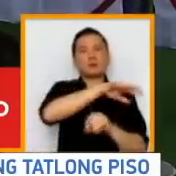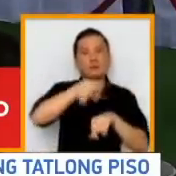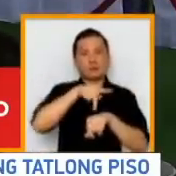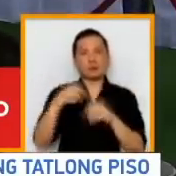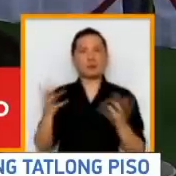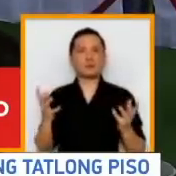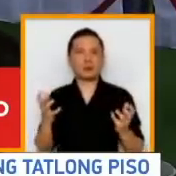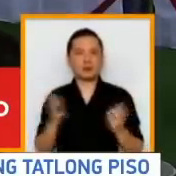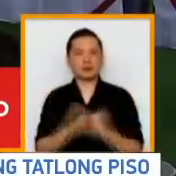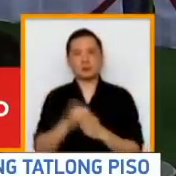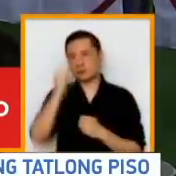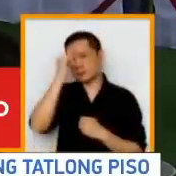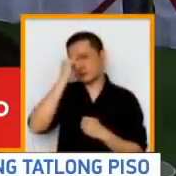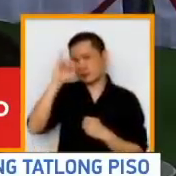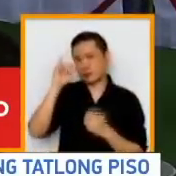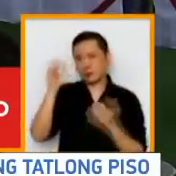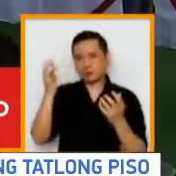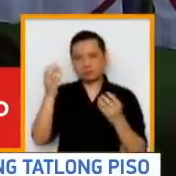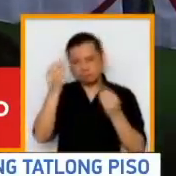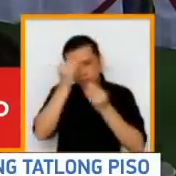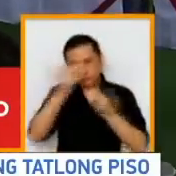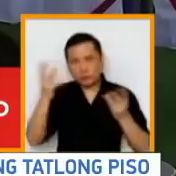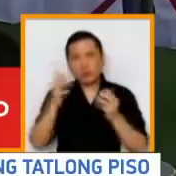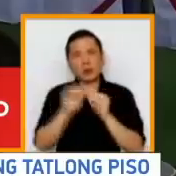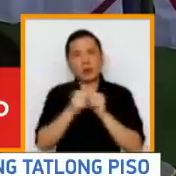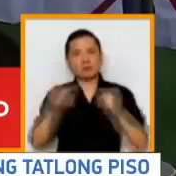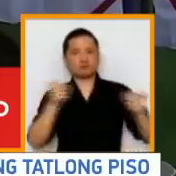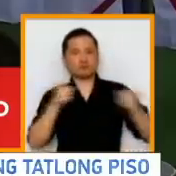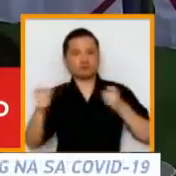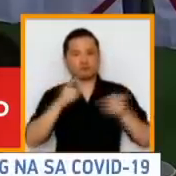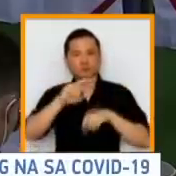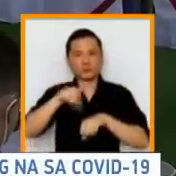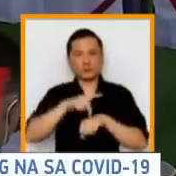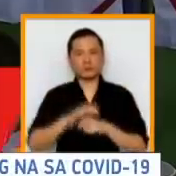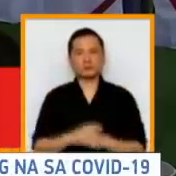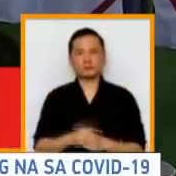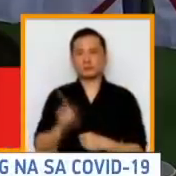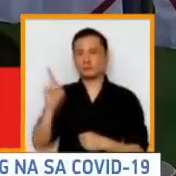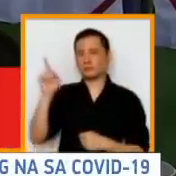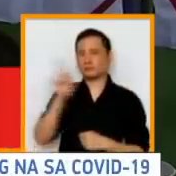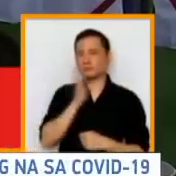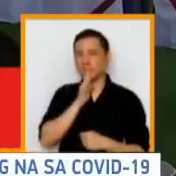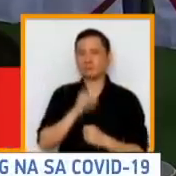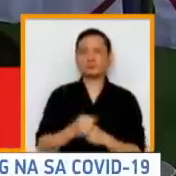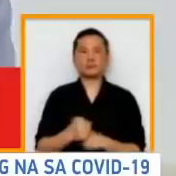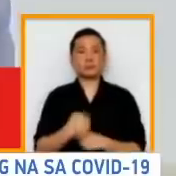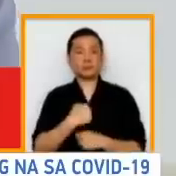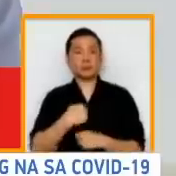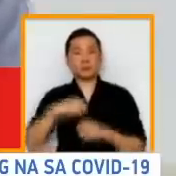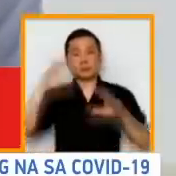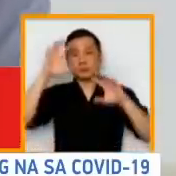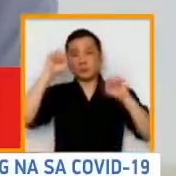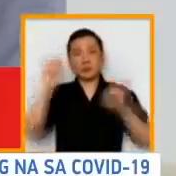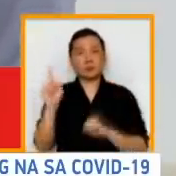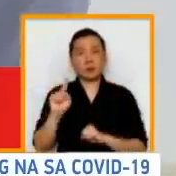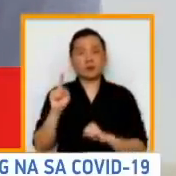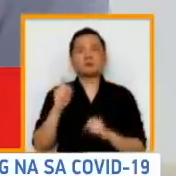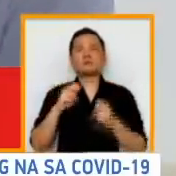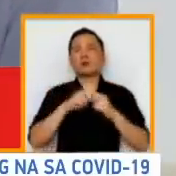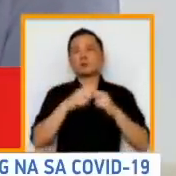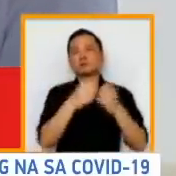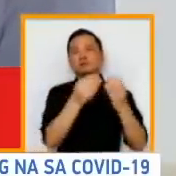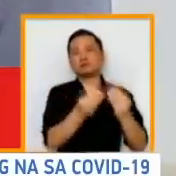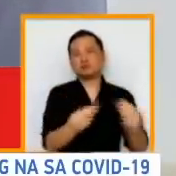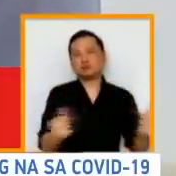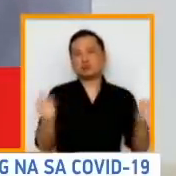niya pamumunuan ang bansa. I will be a healing president. While ours will